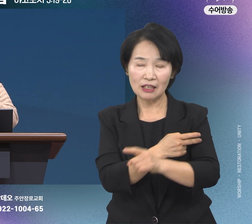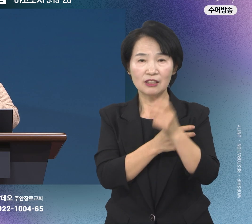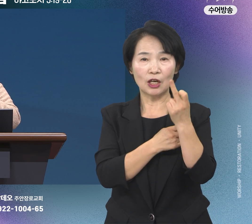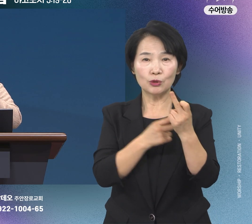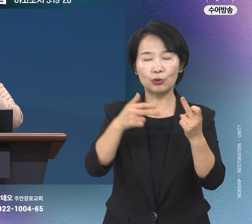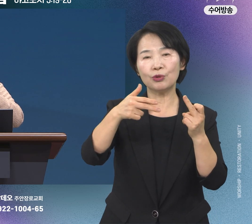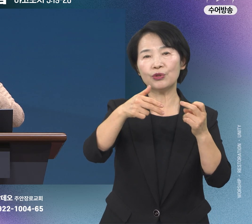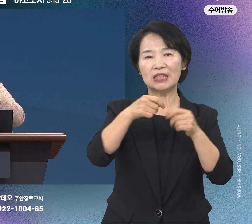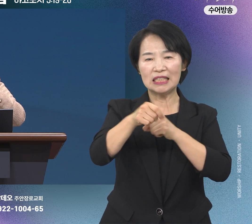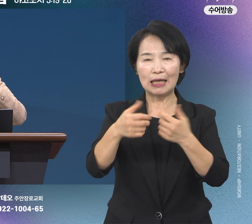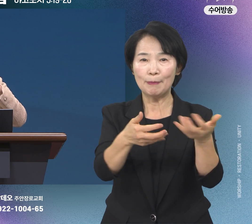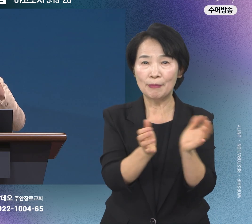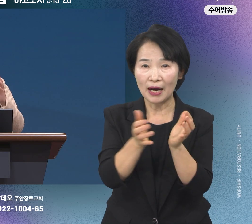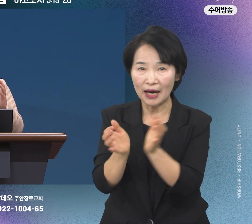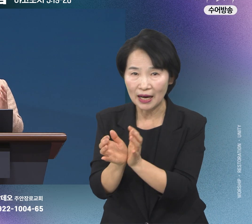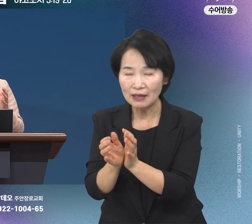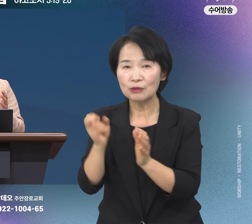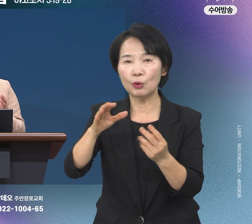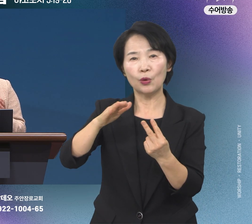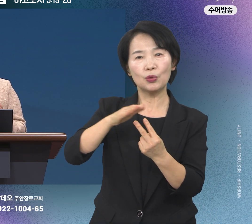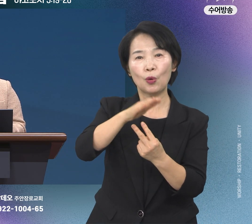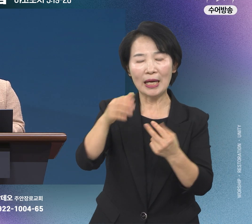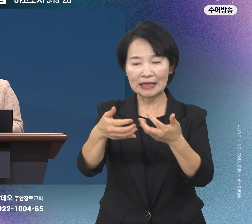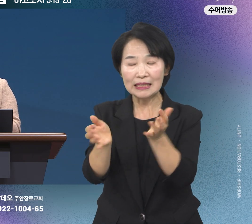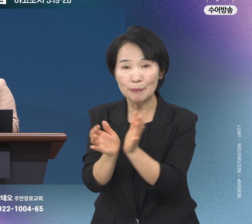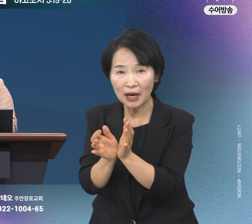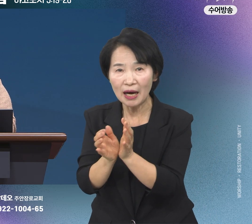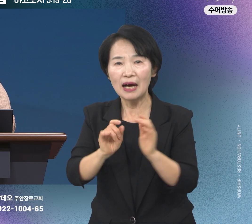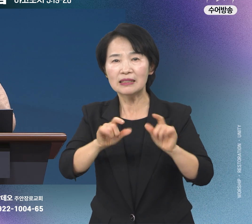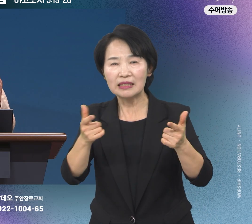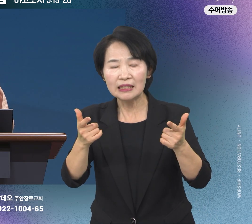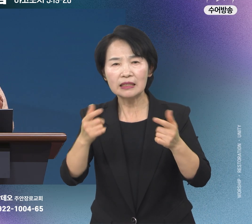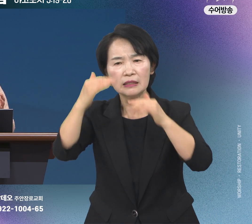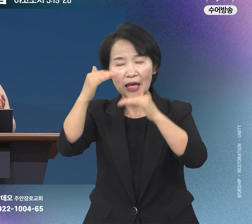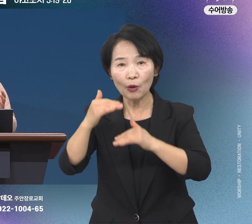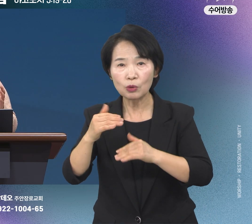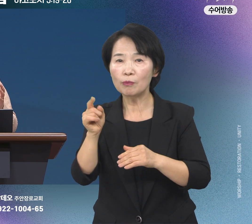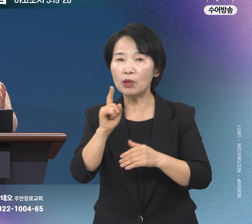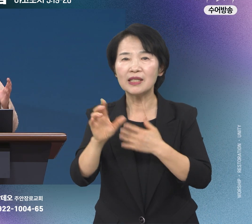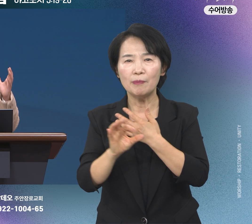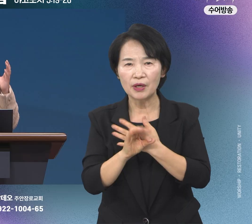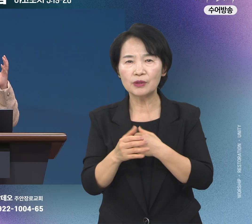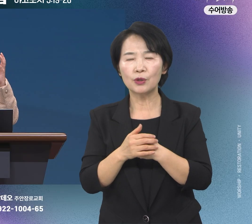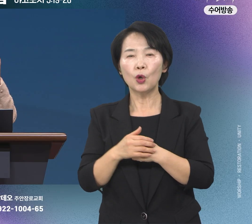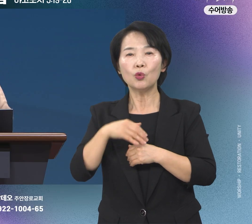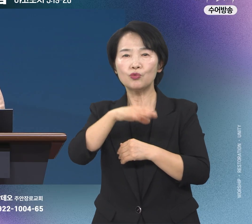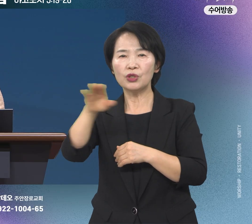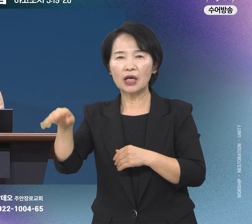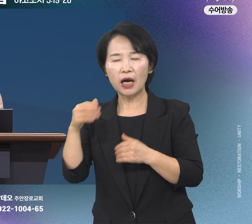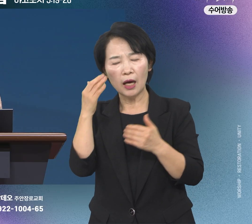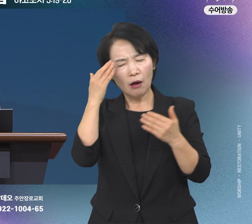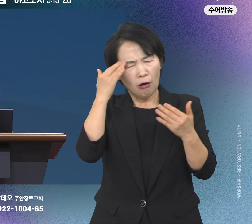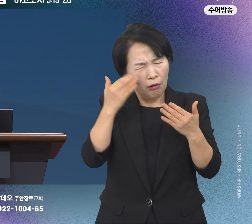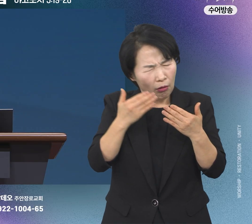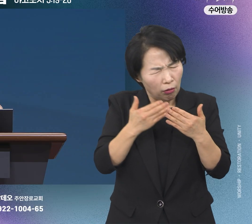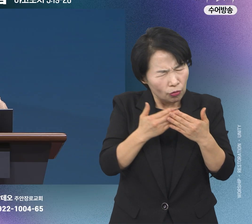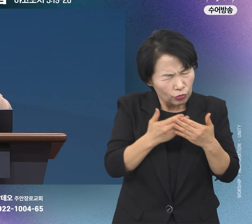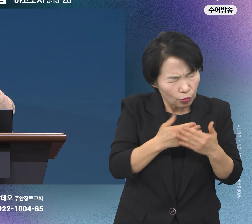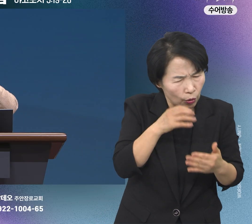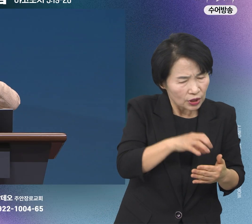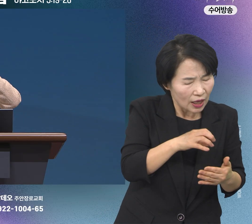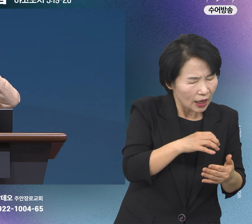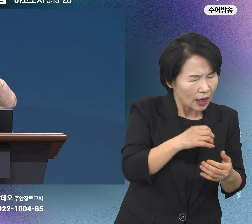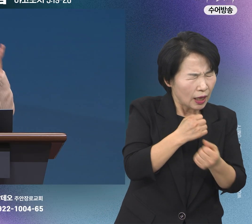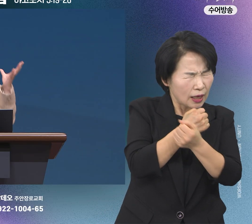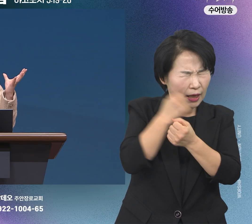되고 요한계시록의 실상을 깨달아야 된다는 이 말씀은 마치 우리가 컴컴한 밤에 있다가 갑자기